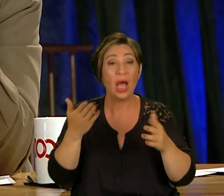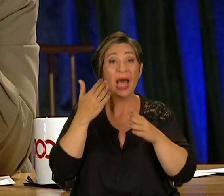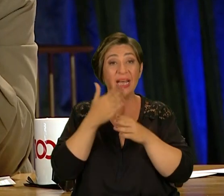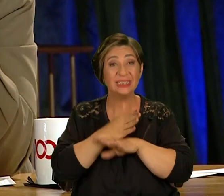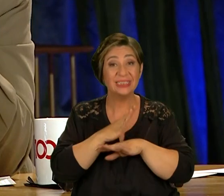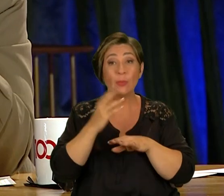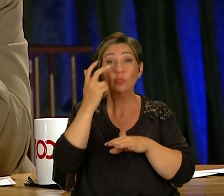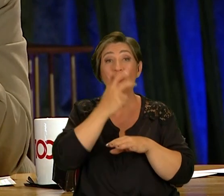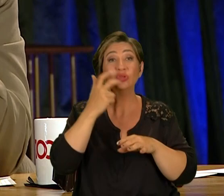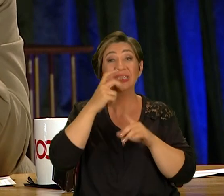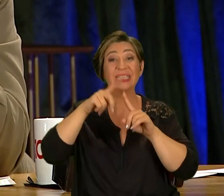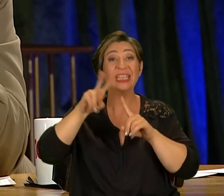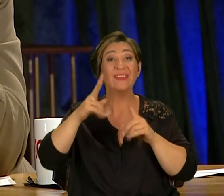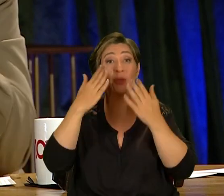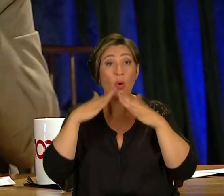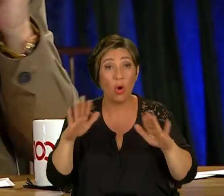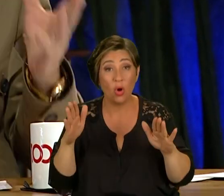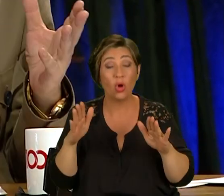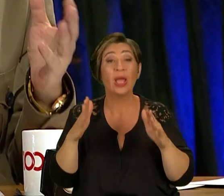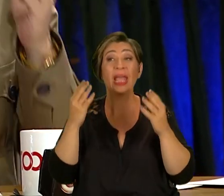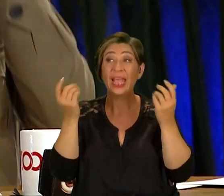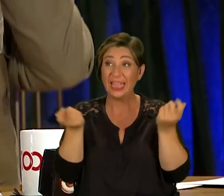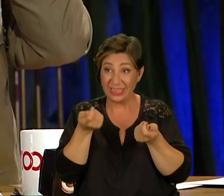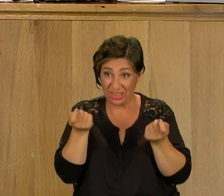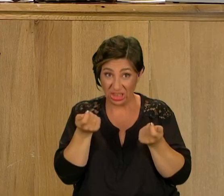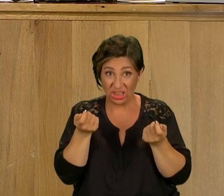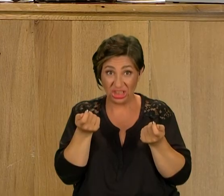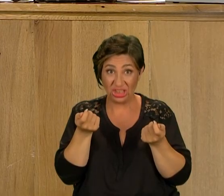Aslında artık müzik televizyonları yok. Ve iş